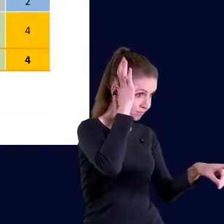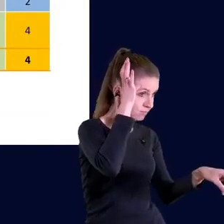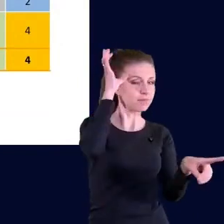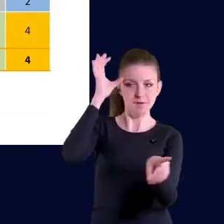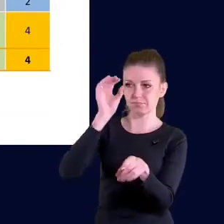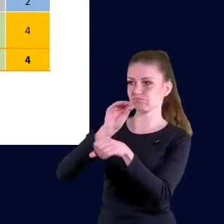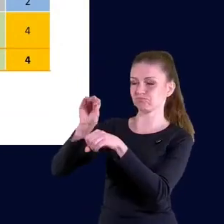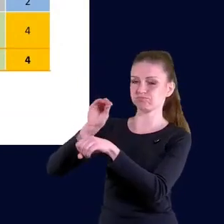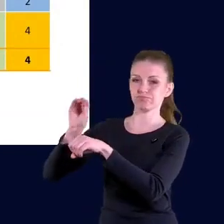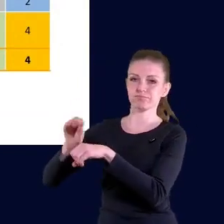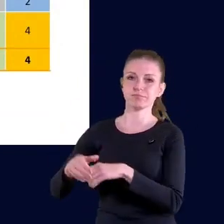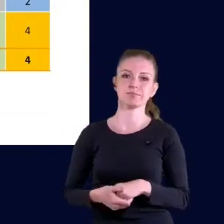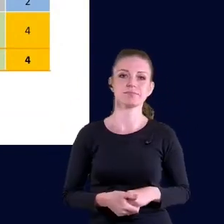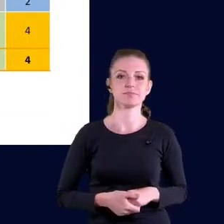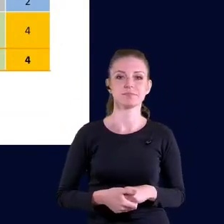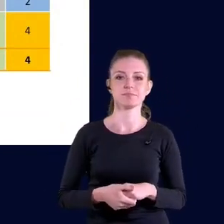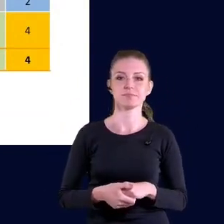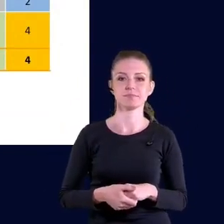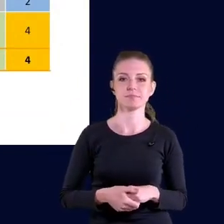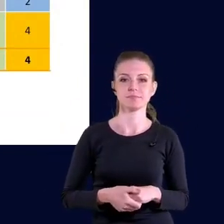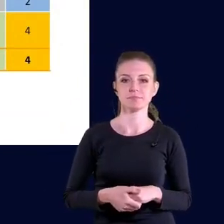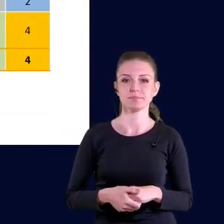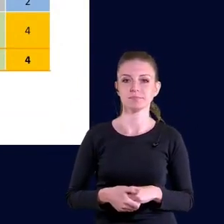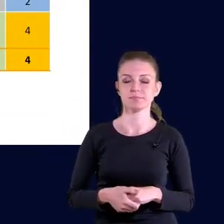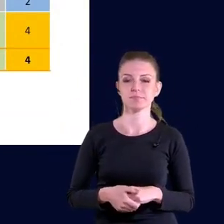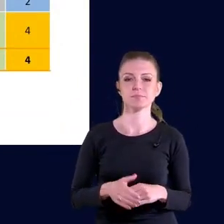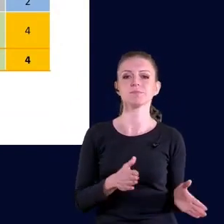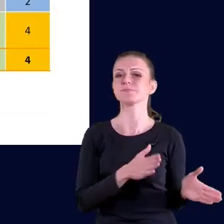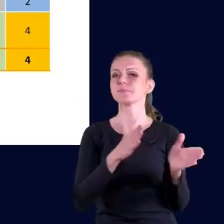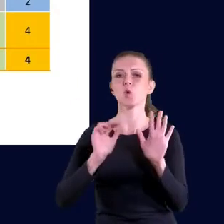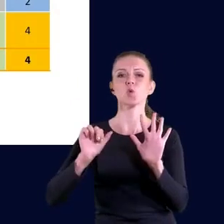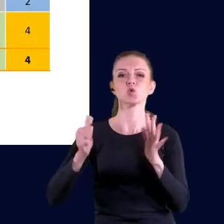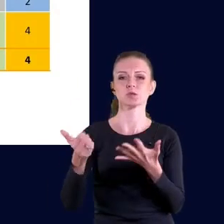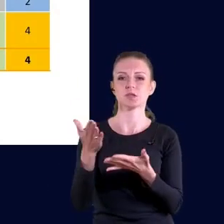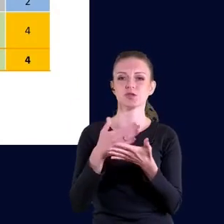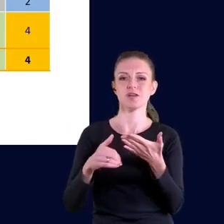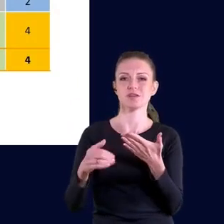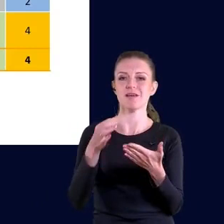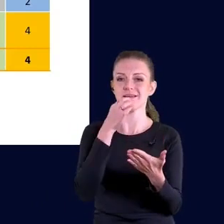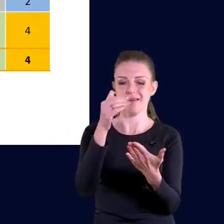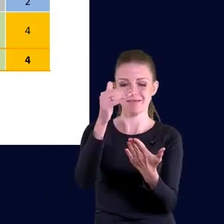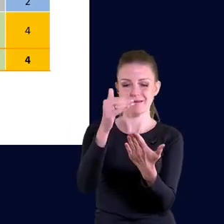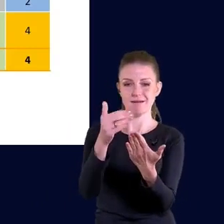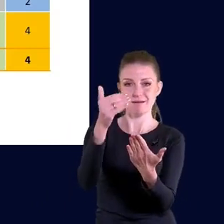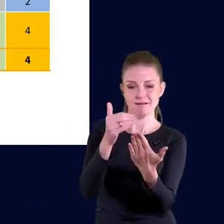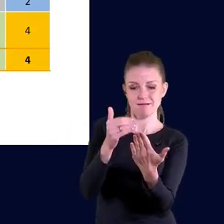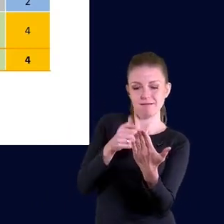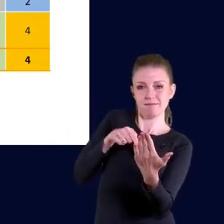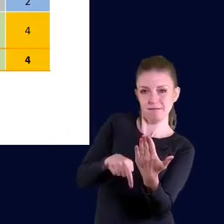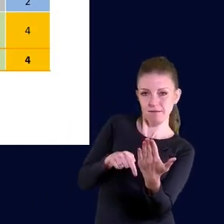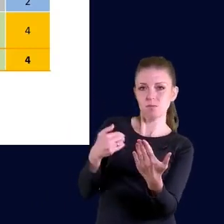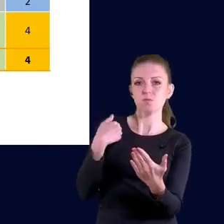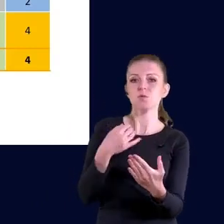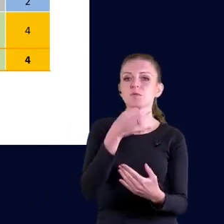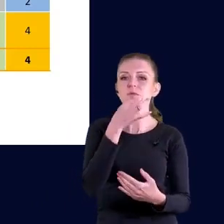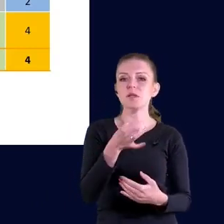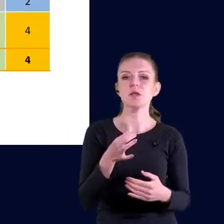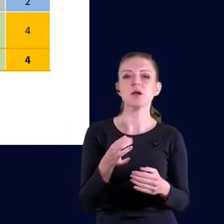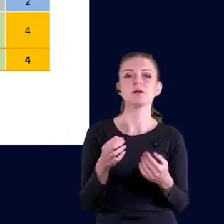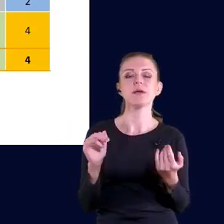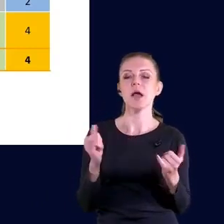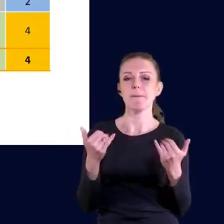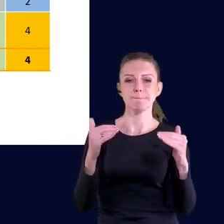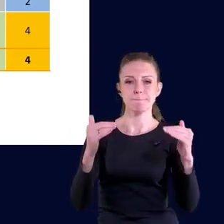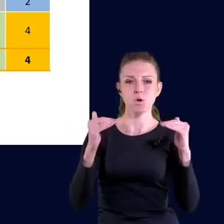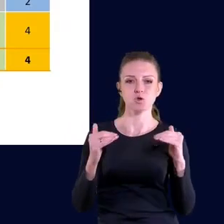ostatnia szósta część ankiety tutaj Pytano ocenę poziomu osadzenia otwartej nauki